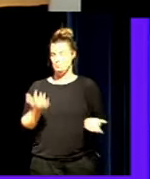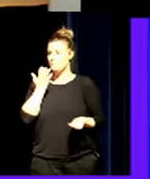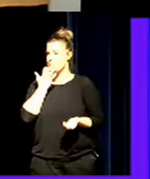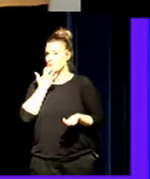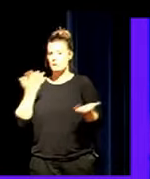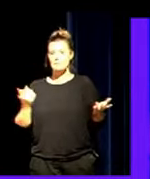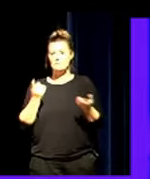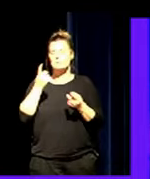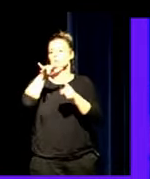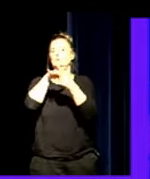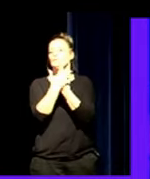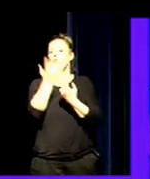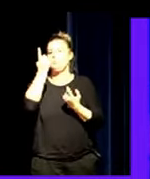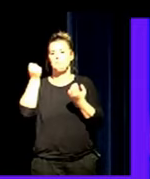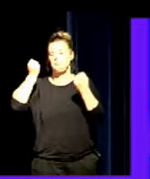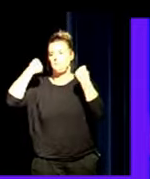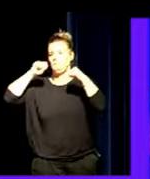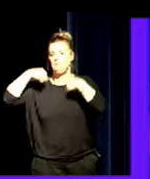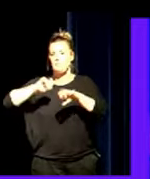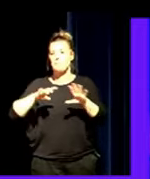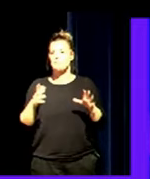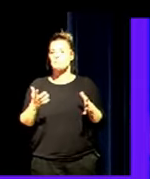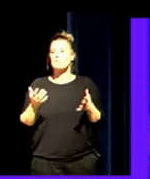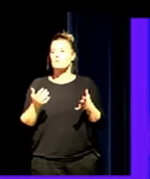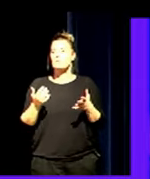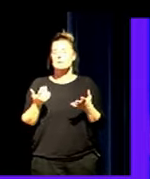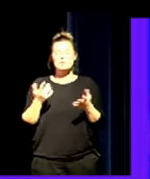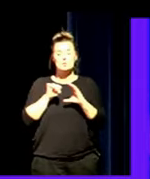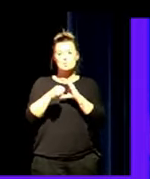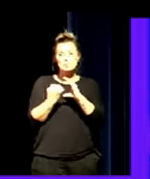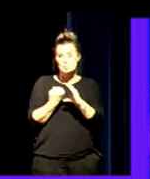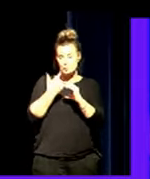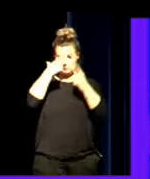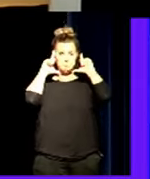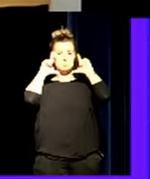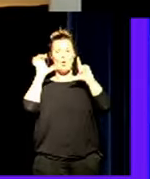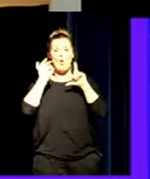da, youtuberrei buruz hitz egiten dutenean. Claro, youtuberrek eta instagramerrek zer egiten dute.